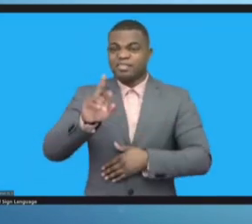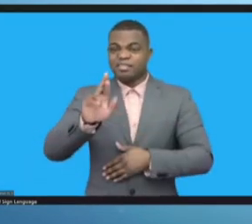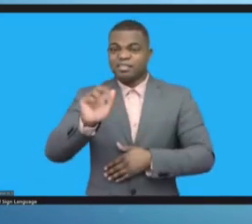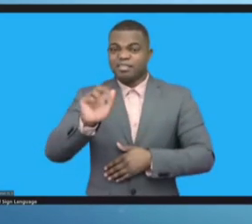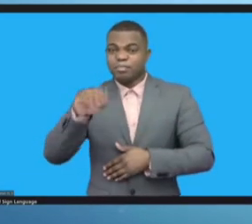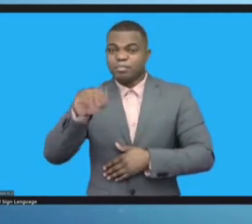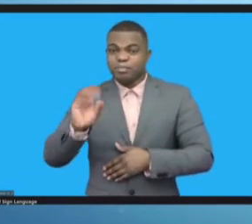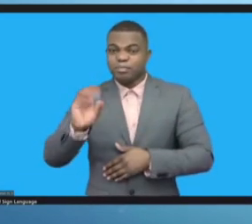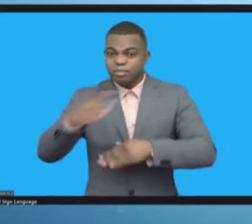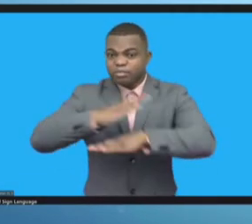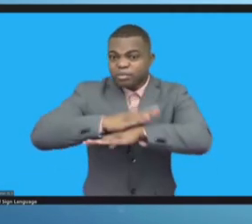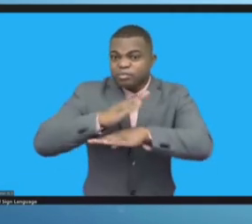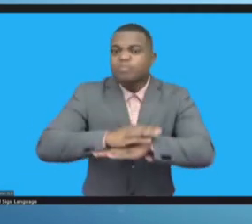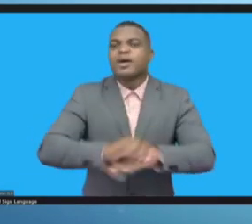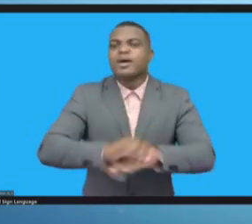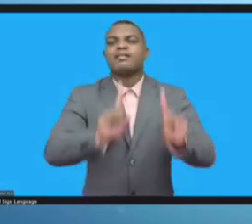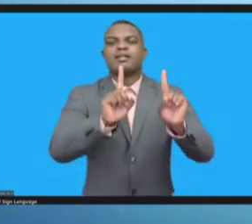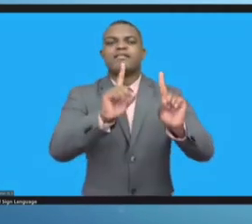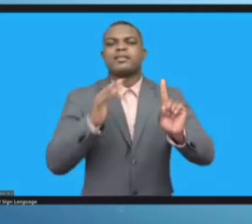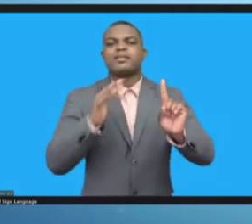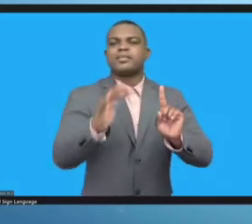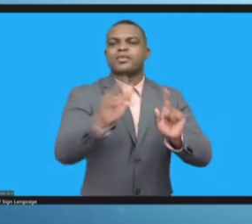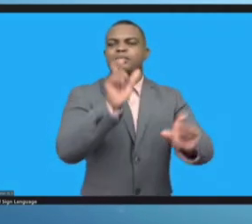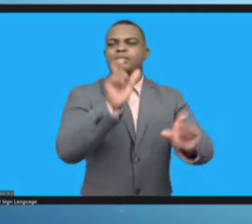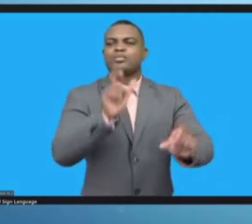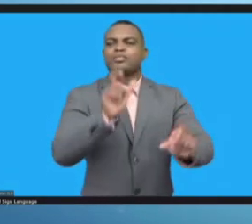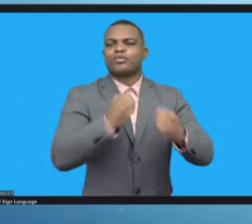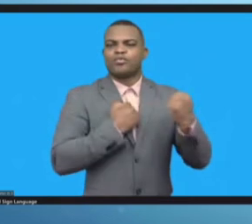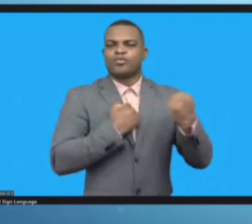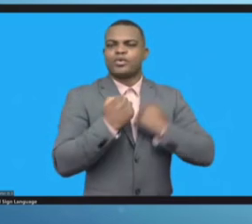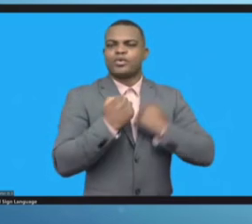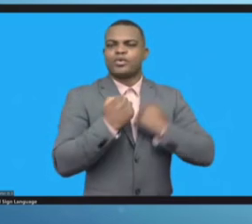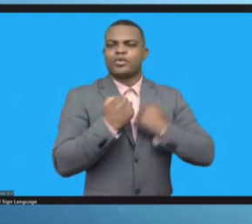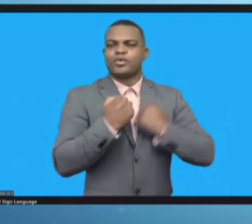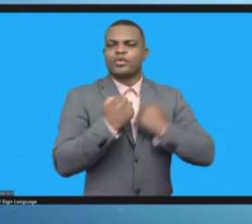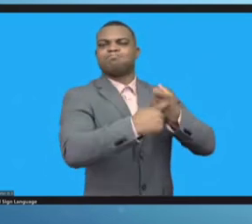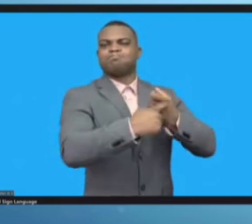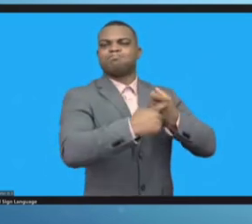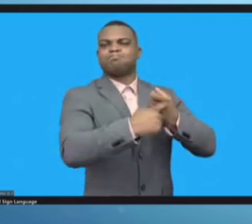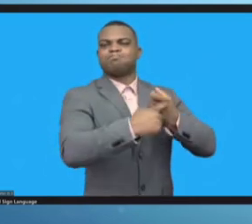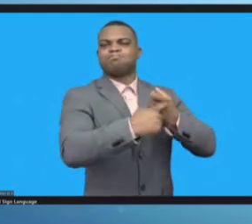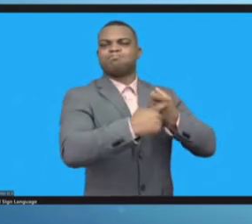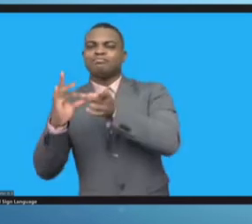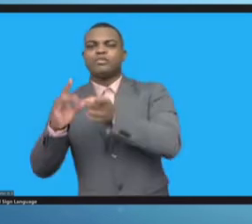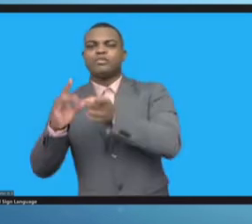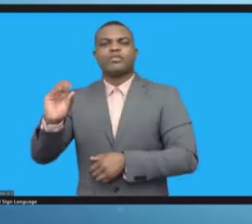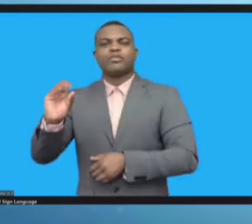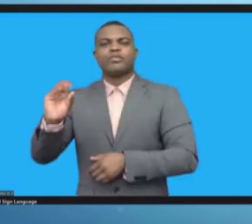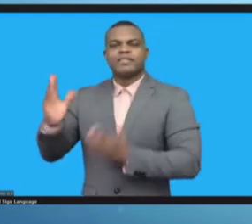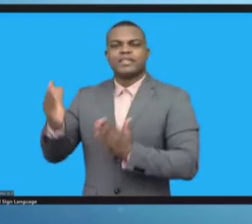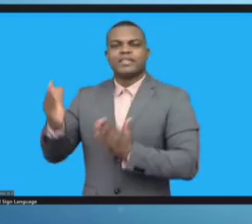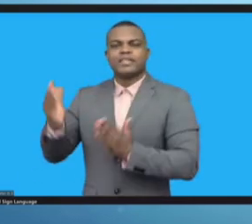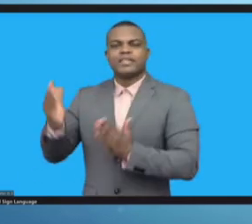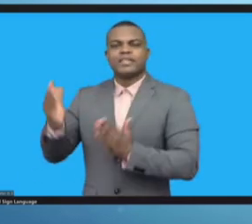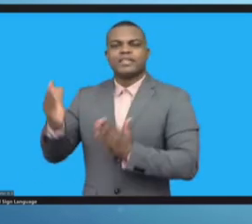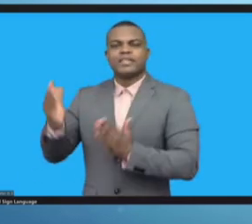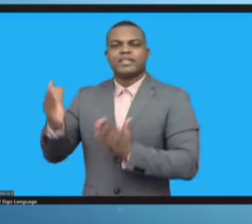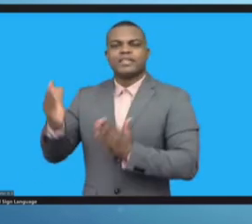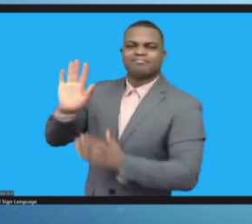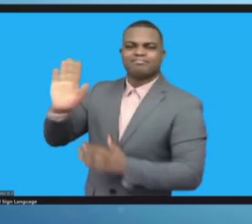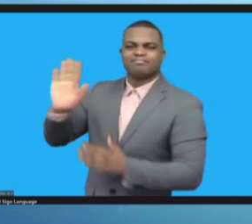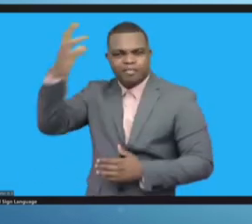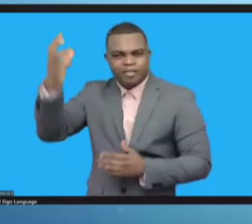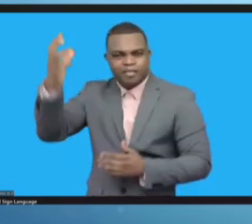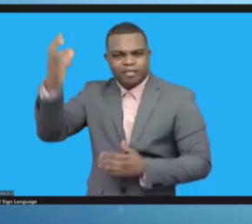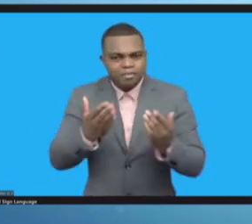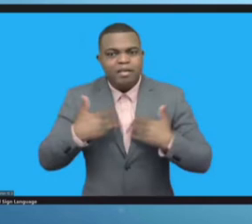sa part, a démarré un programme intitulé Novici, un système